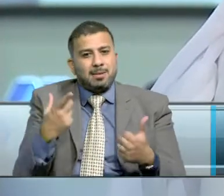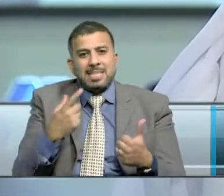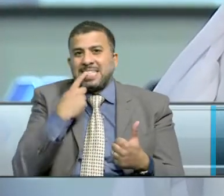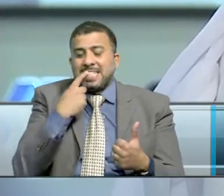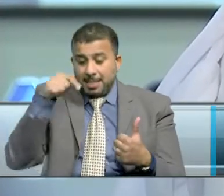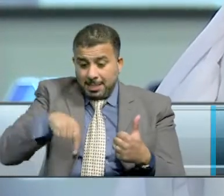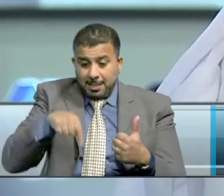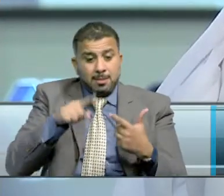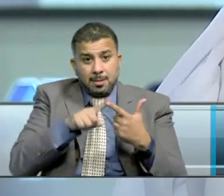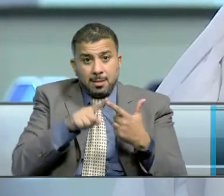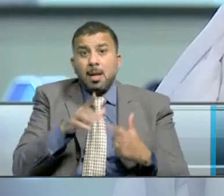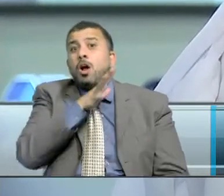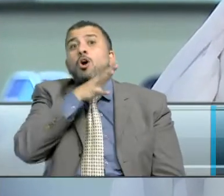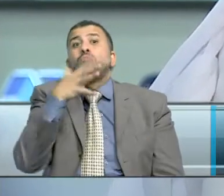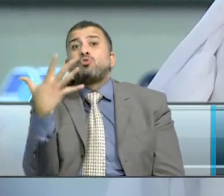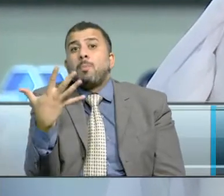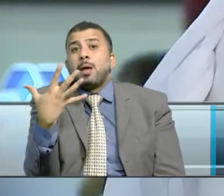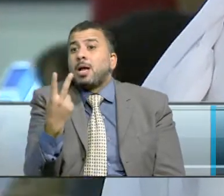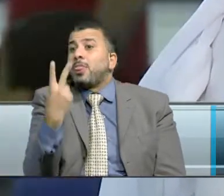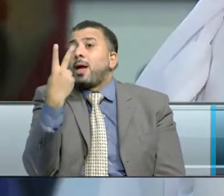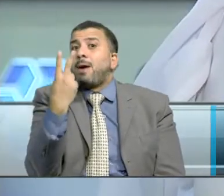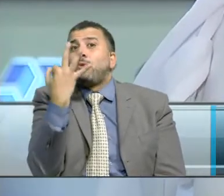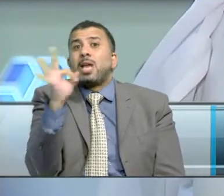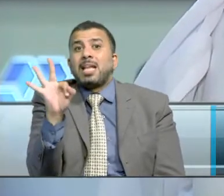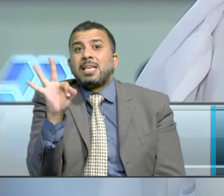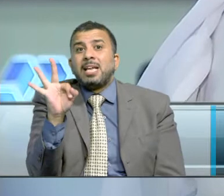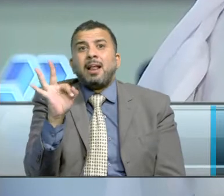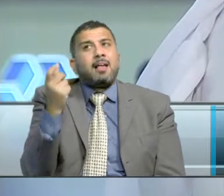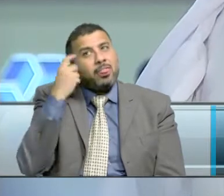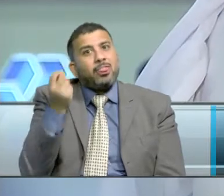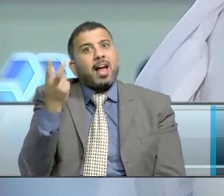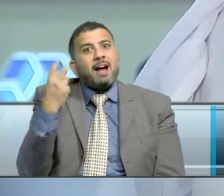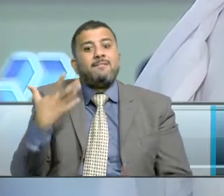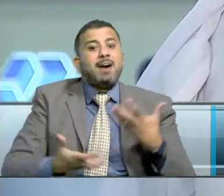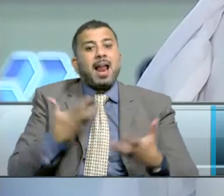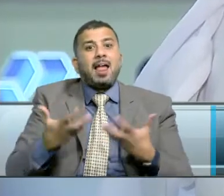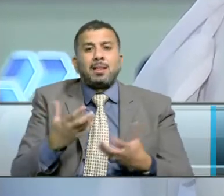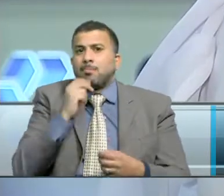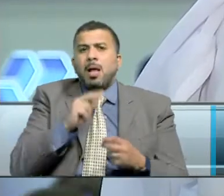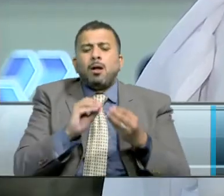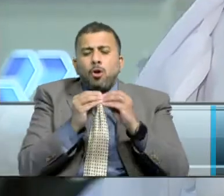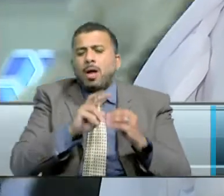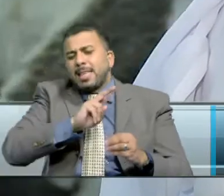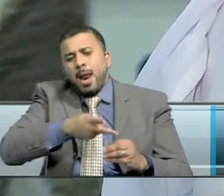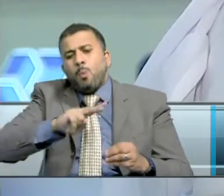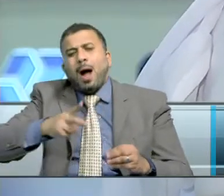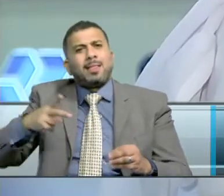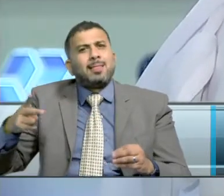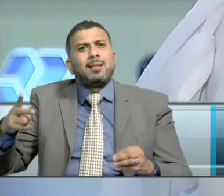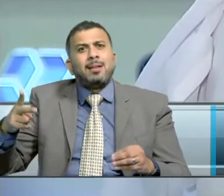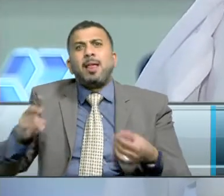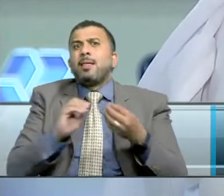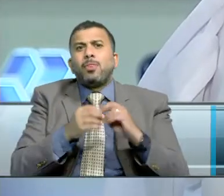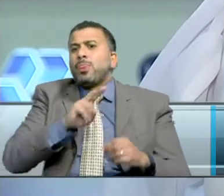هذه السنة لدينا 537 فعالية ثقافية، لكن هذه الفعاليات تنوعت